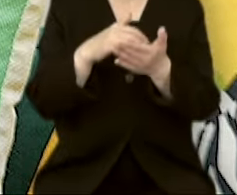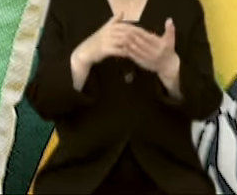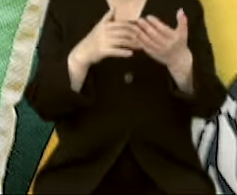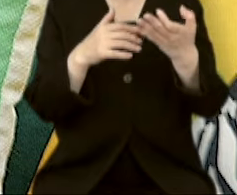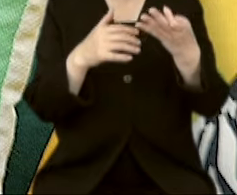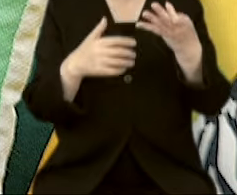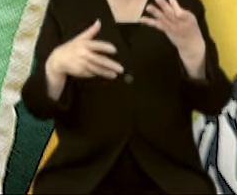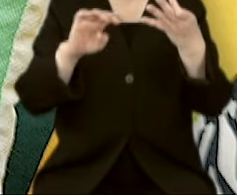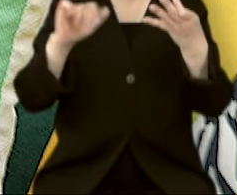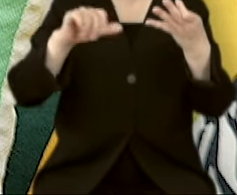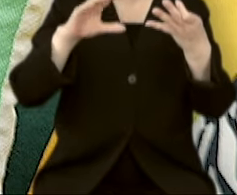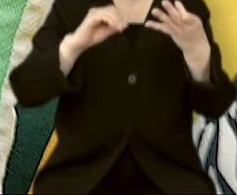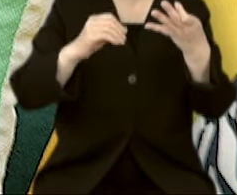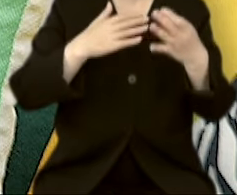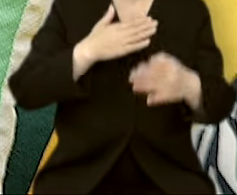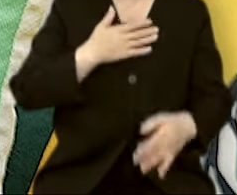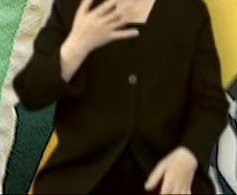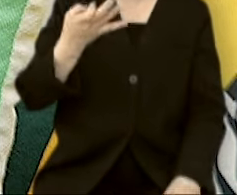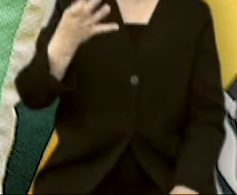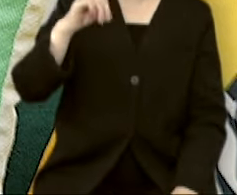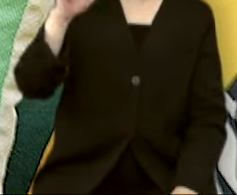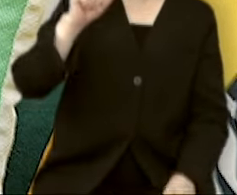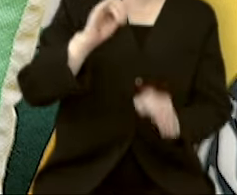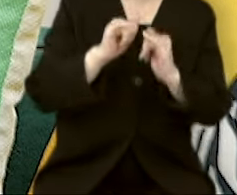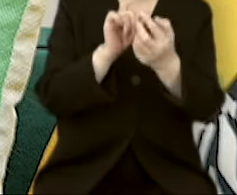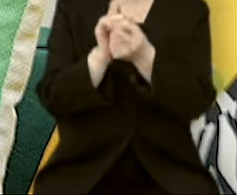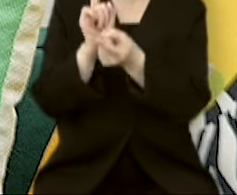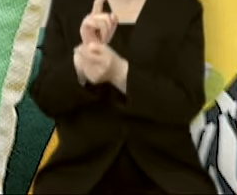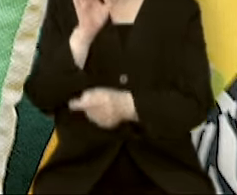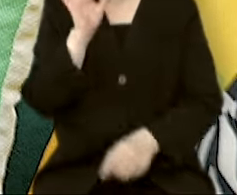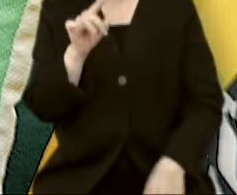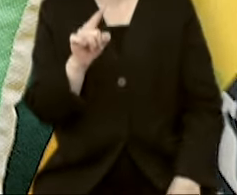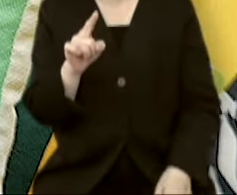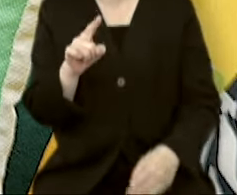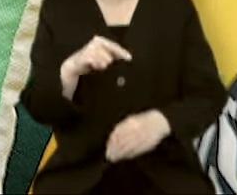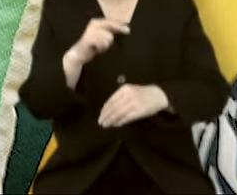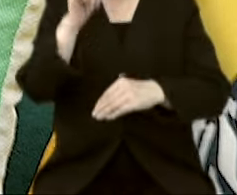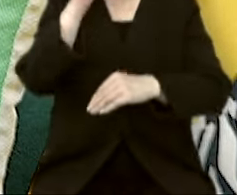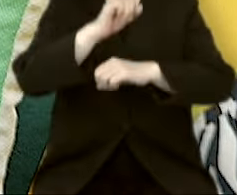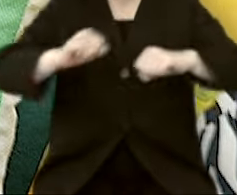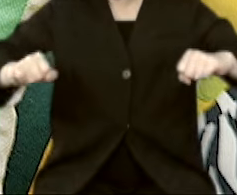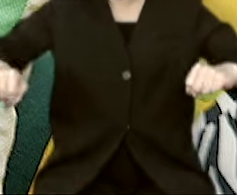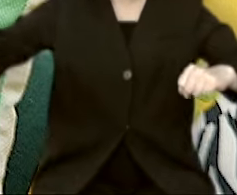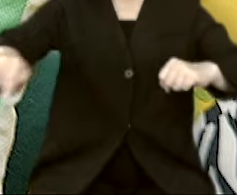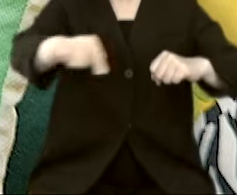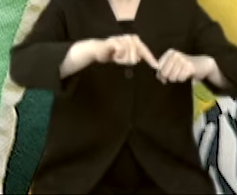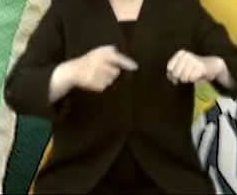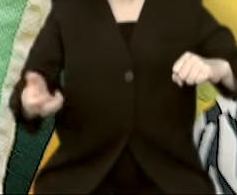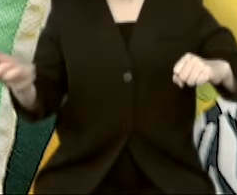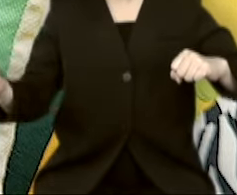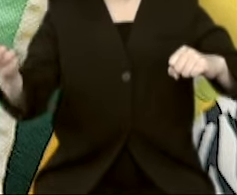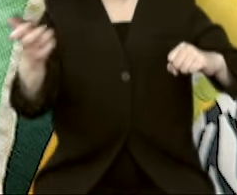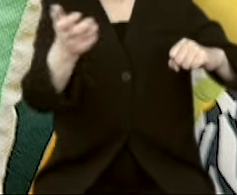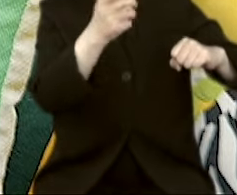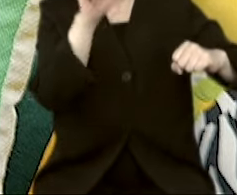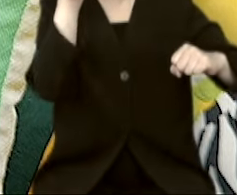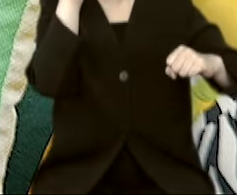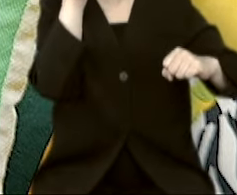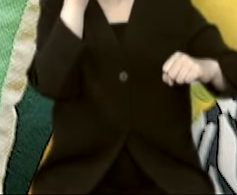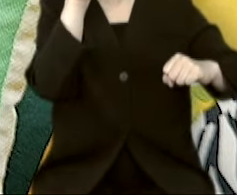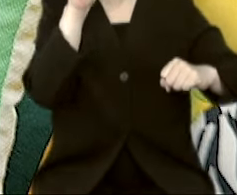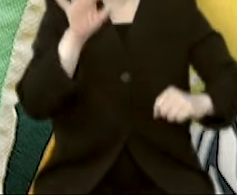5천인데 제가 14억 5천의 사람들을 다 만날 수도 없고 그 넓은 인도를 다 다닐 수도 없잖아요.